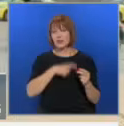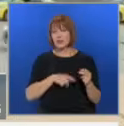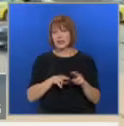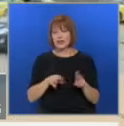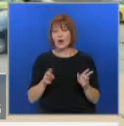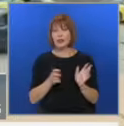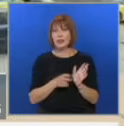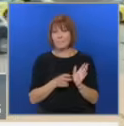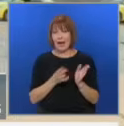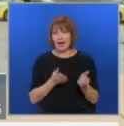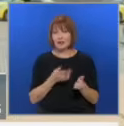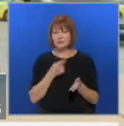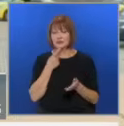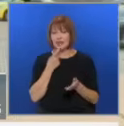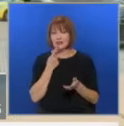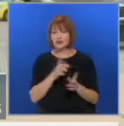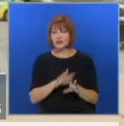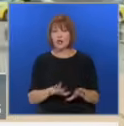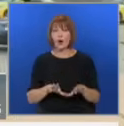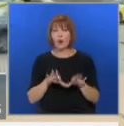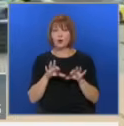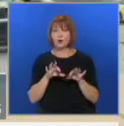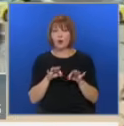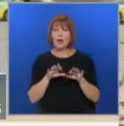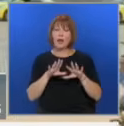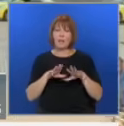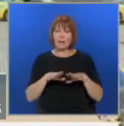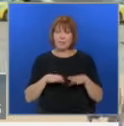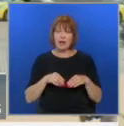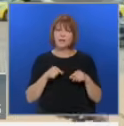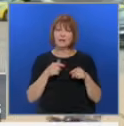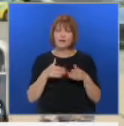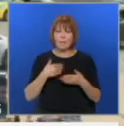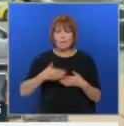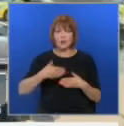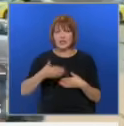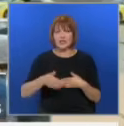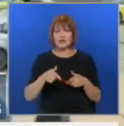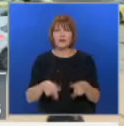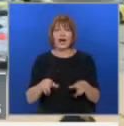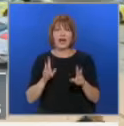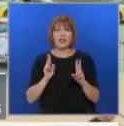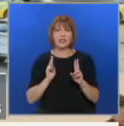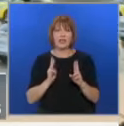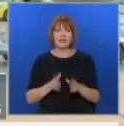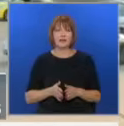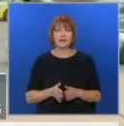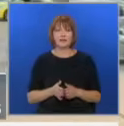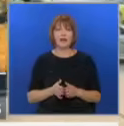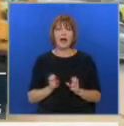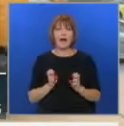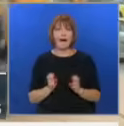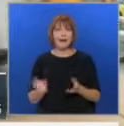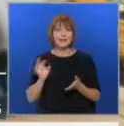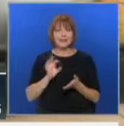банка също така съобщават, че са готови да понесат последствията от това решение. Вижте повече по това как се стигна